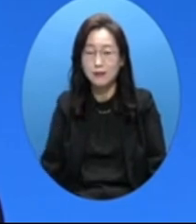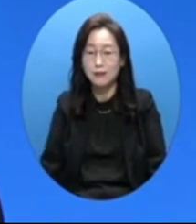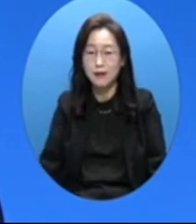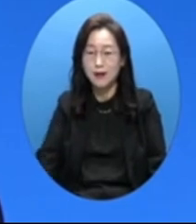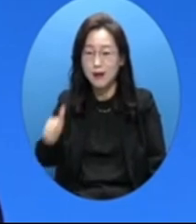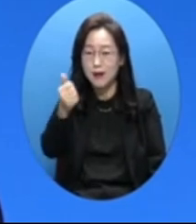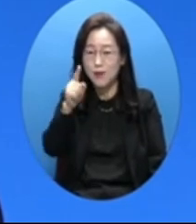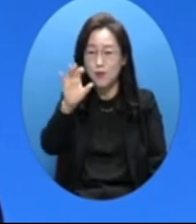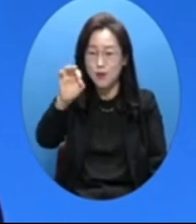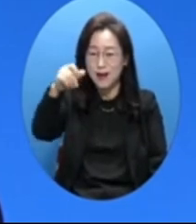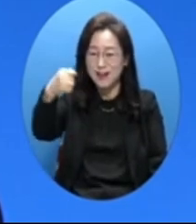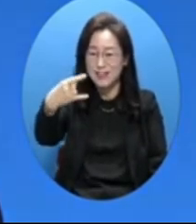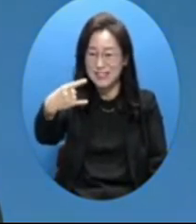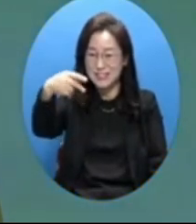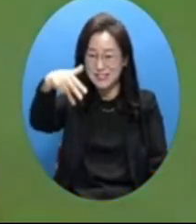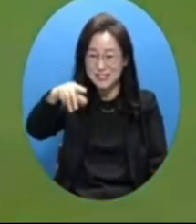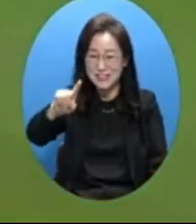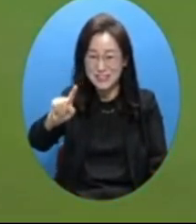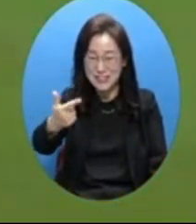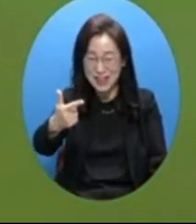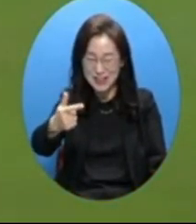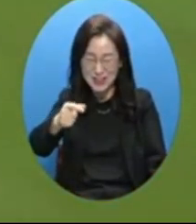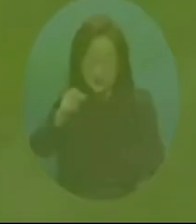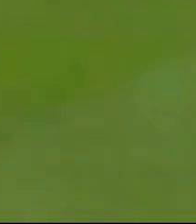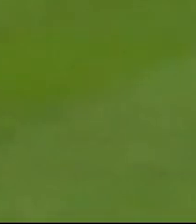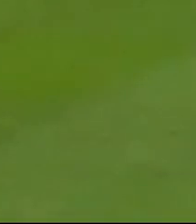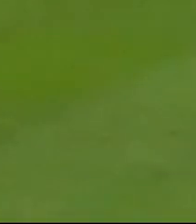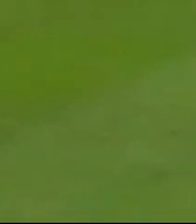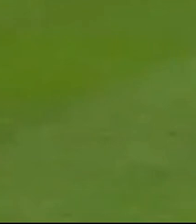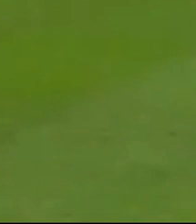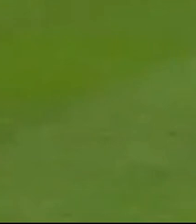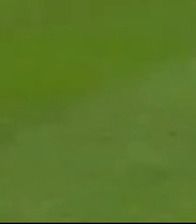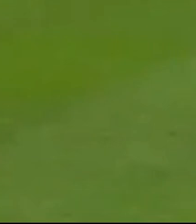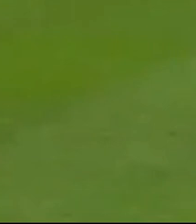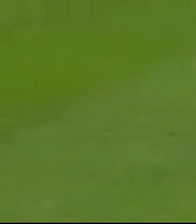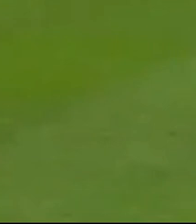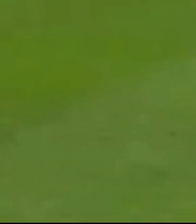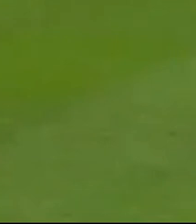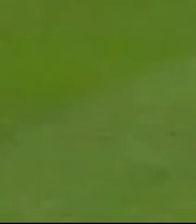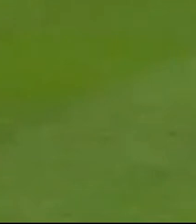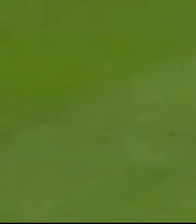황희찬 선수가 오를 집어넣어갖고 역전이 됐어요 그래서 우리가